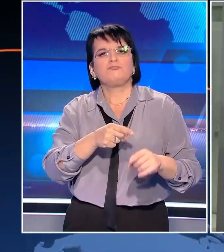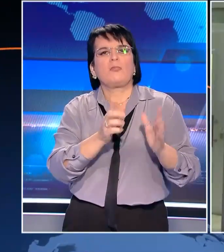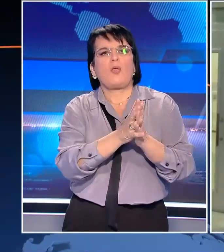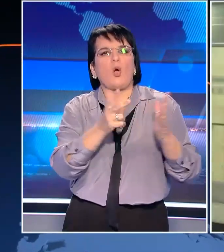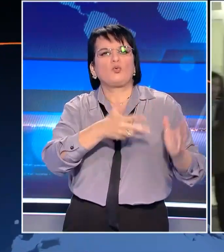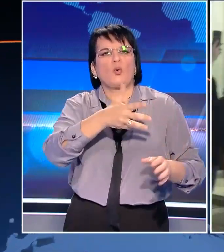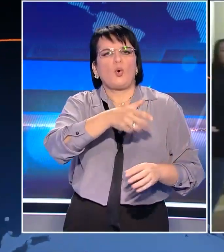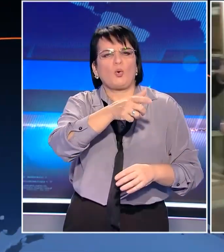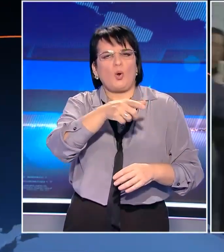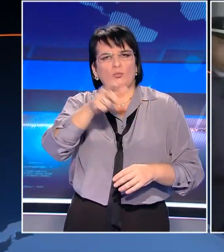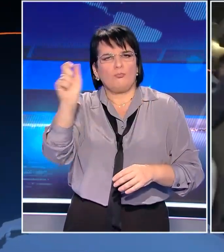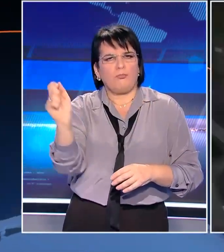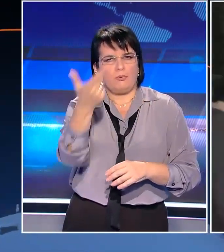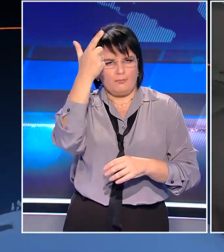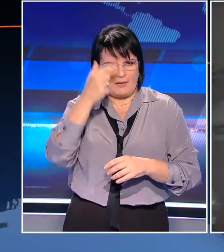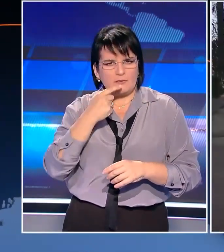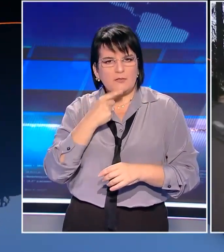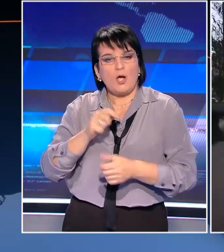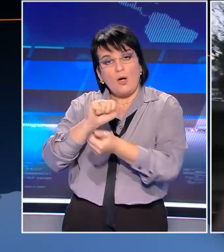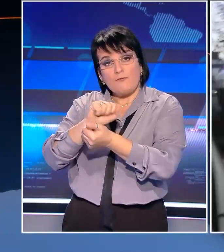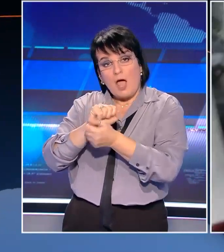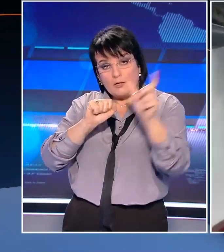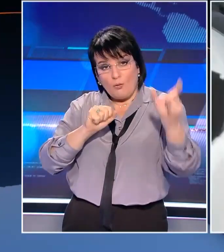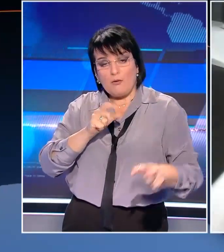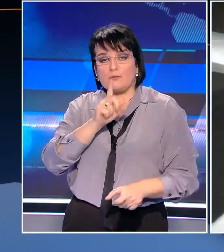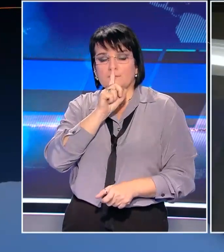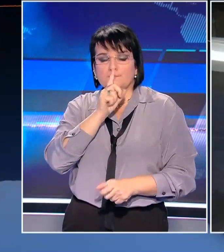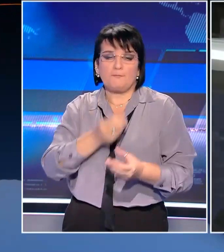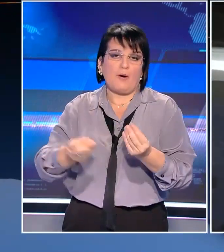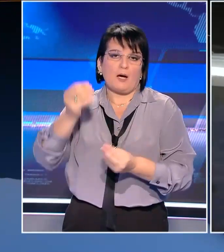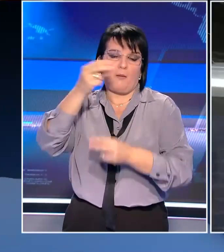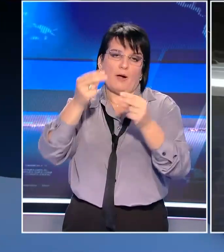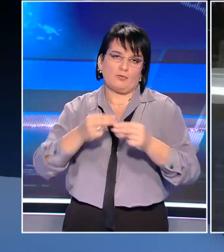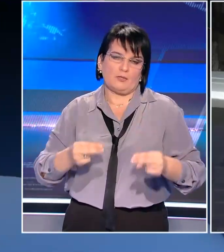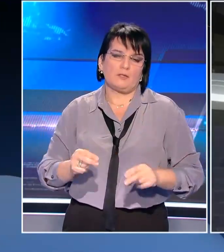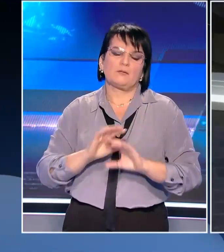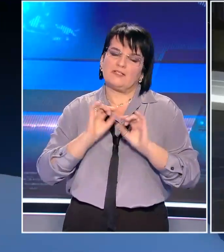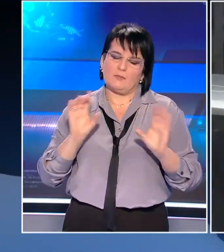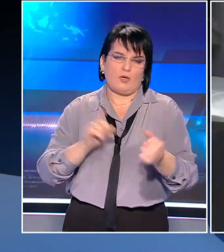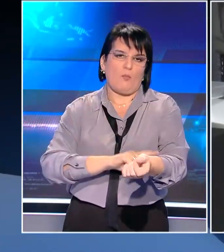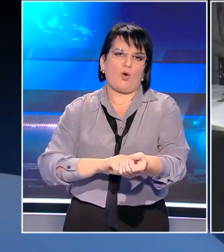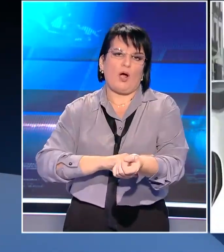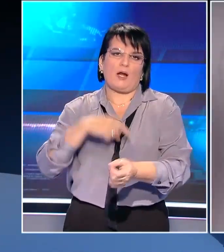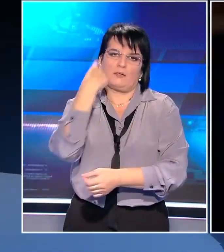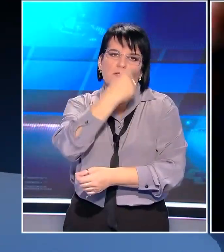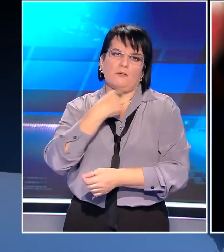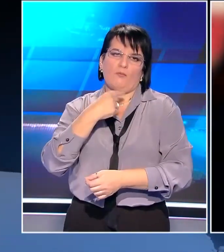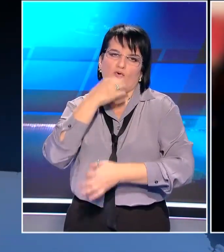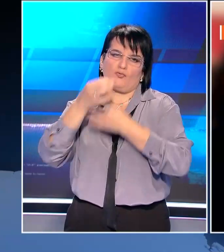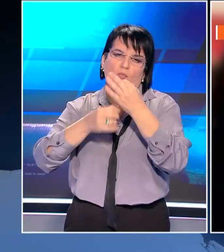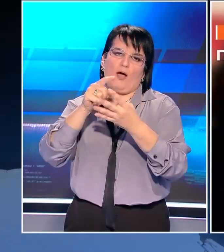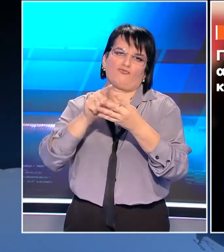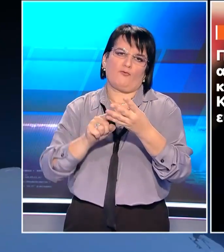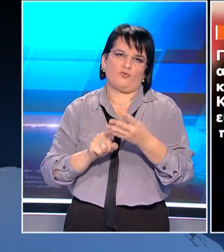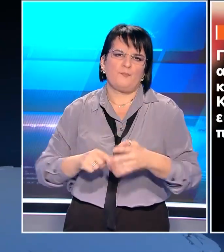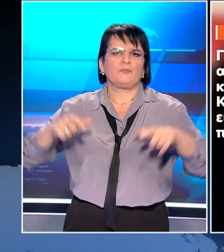και επιβαρυντικά. Παρά το γεγονός ότι ο προφυλακισμένος δεν θέλησε να δώσει παραπάνω στοιχεία παρά μόνο τα χαρακτηριστικά του προσώπου του. Πήγα